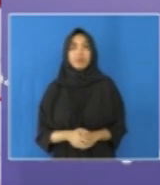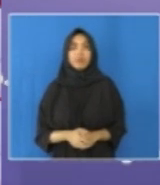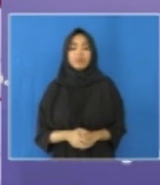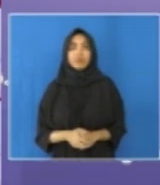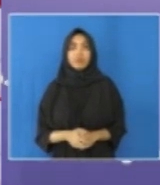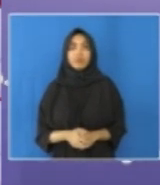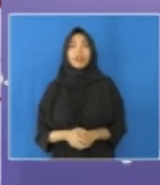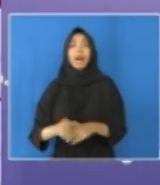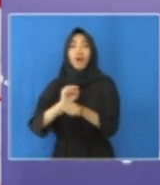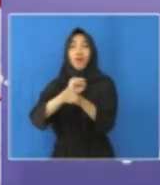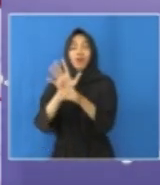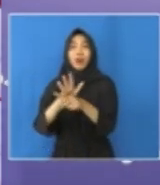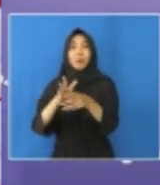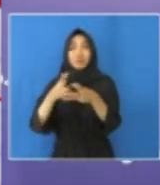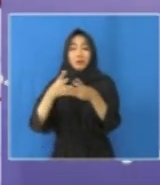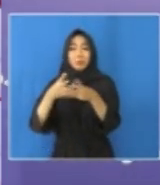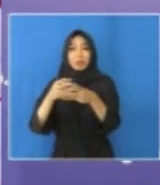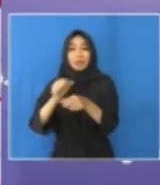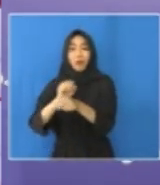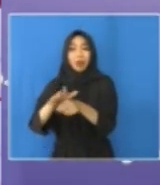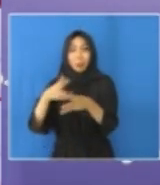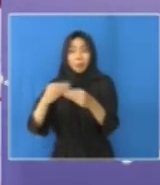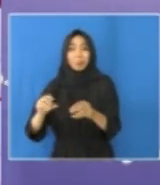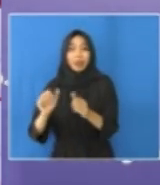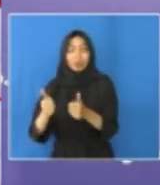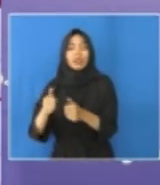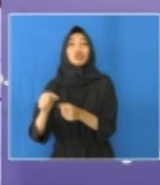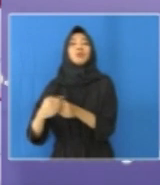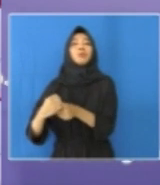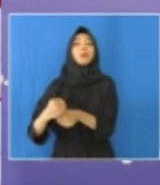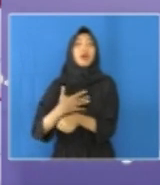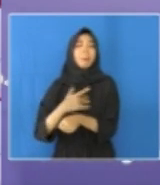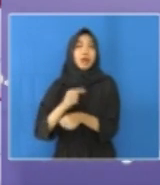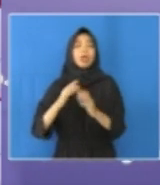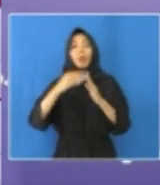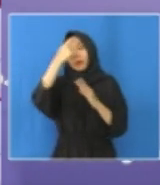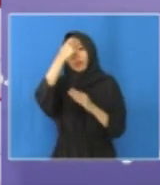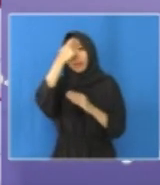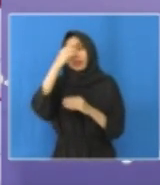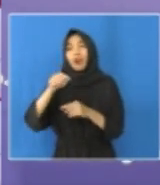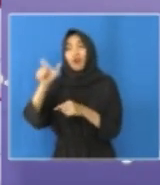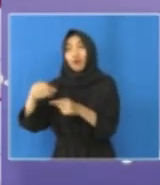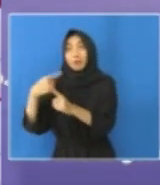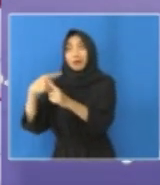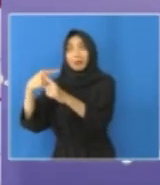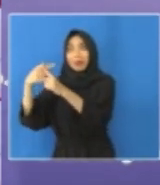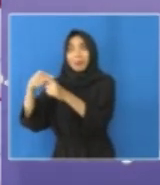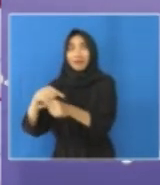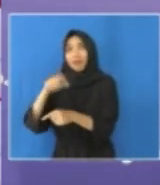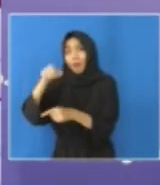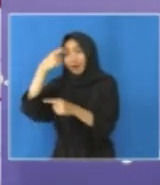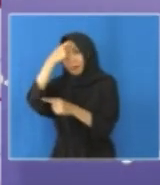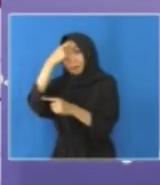sangat mempengaruhi beban perawatan di rumah sakit manakala mereka menjadi sakit karena semakin banyak